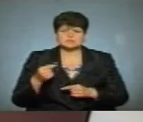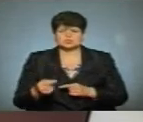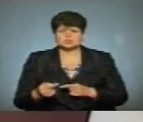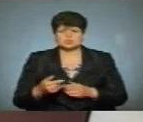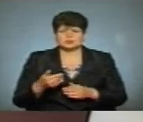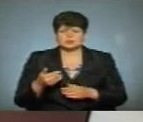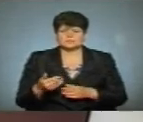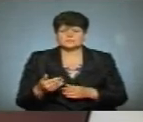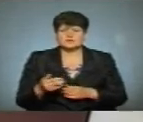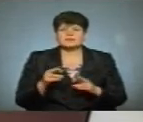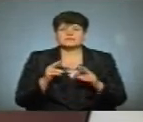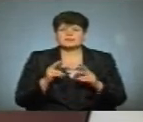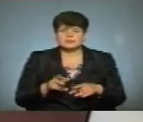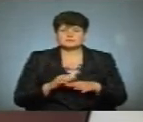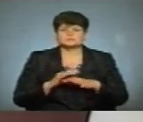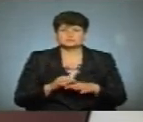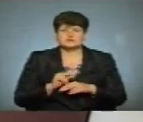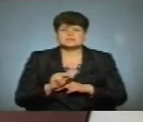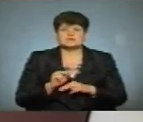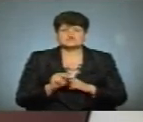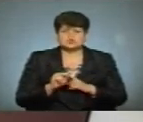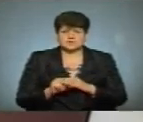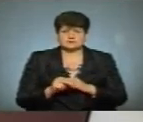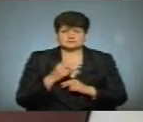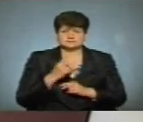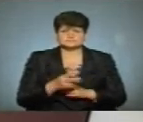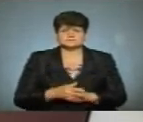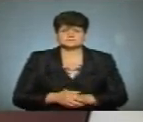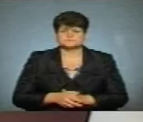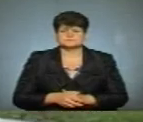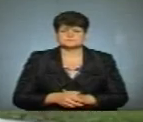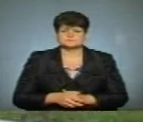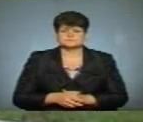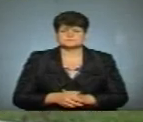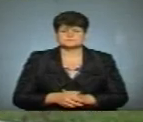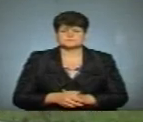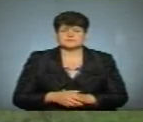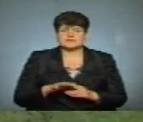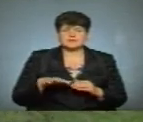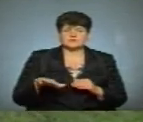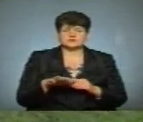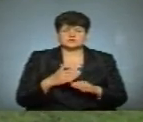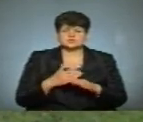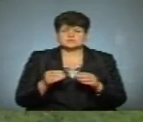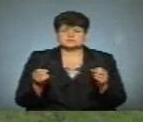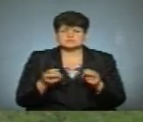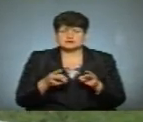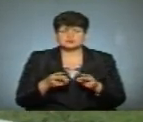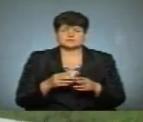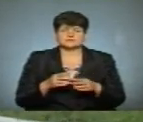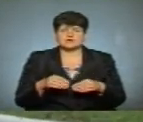Ірина Крупа. Як відбувається навчання, бачила Марія Котен. На подвір'ї частини спеціального